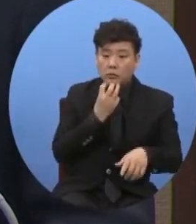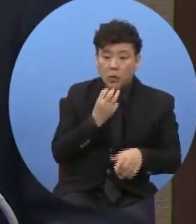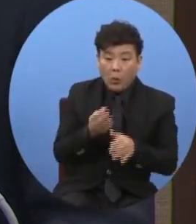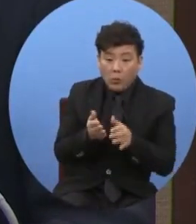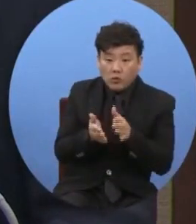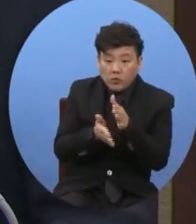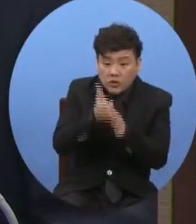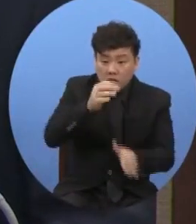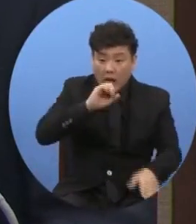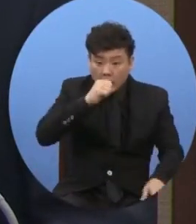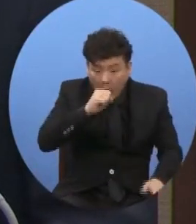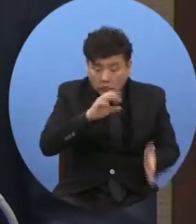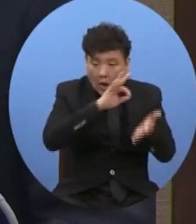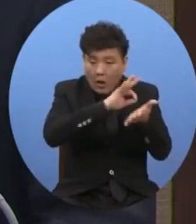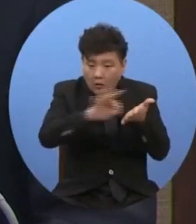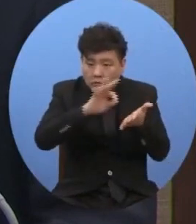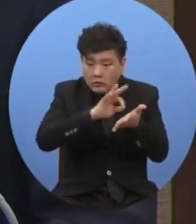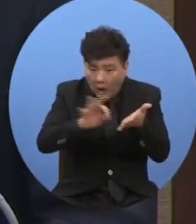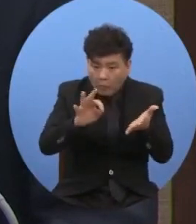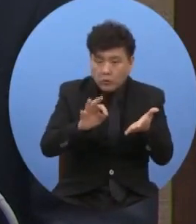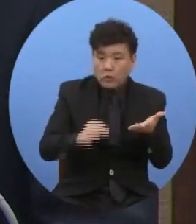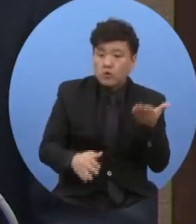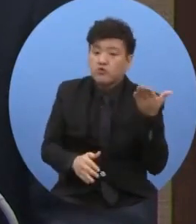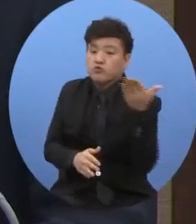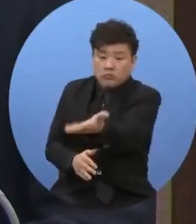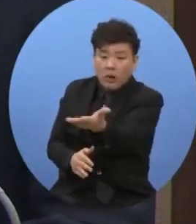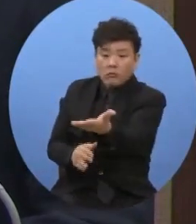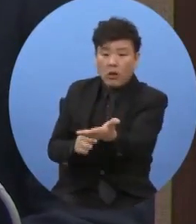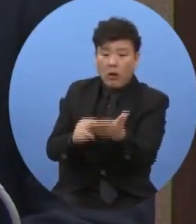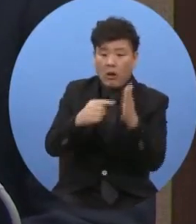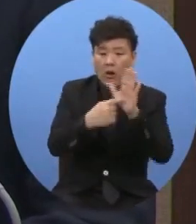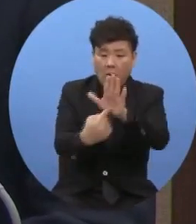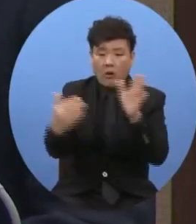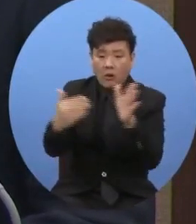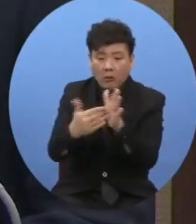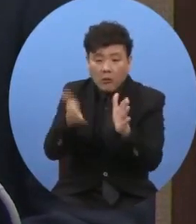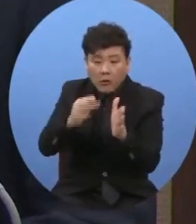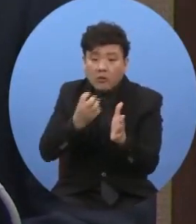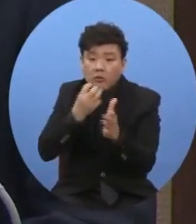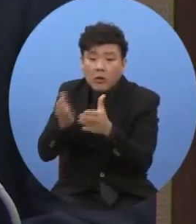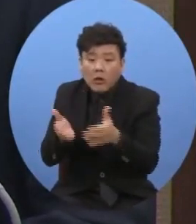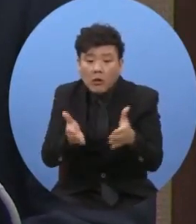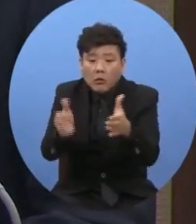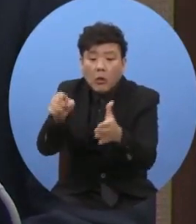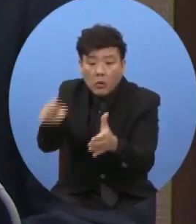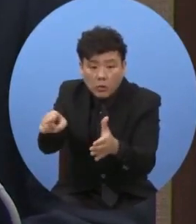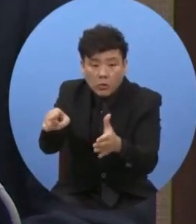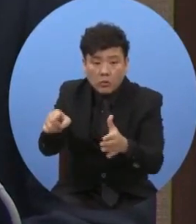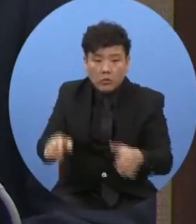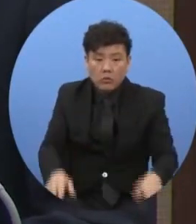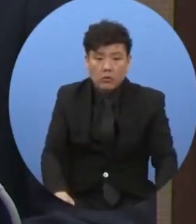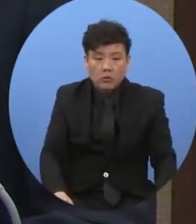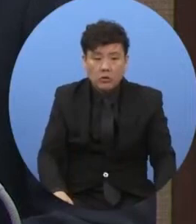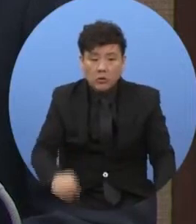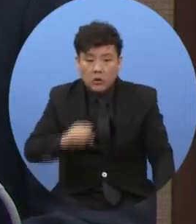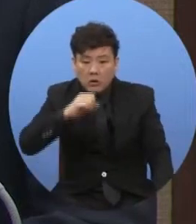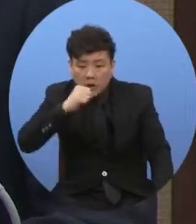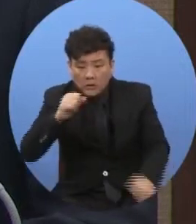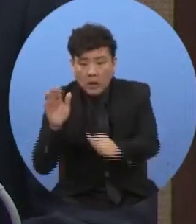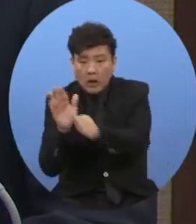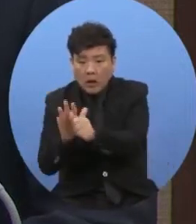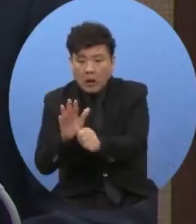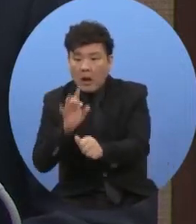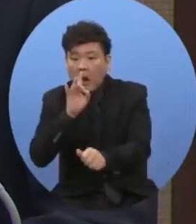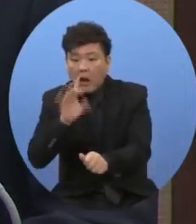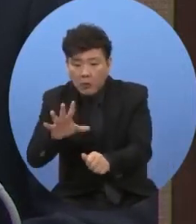예산까지 써가면서 해주겠다고 공표를 했는데 경기도는 한 푼도 될 수 없으니까 지자체, 기초지자체에 돈